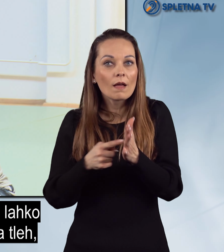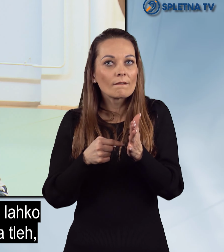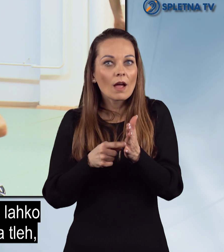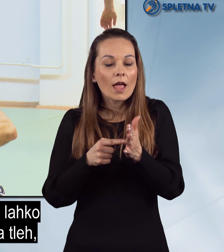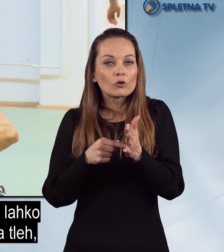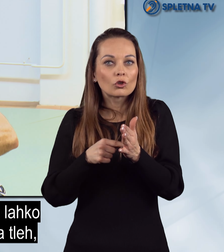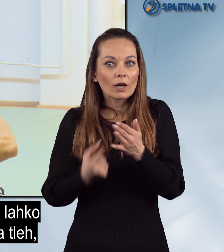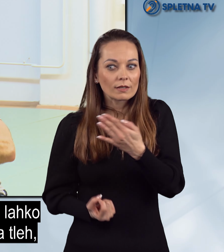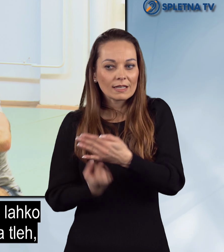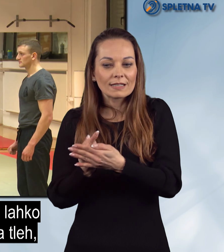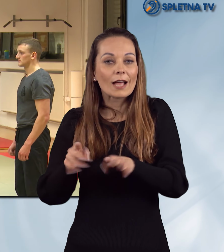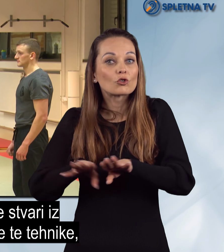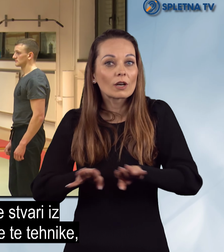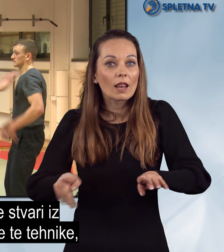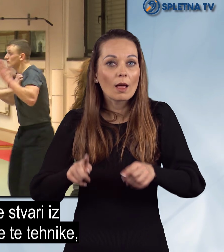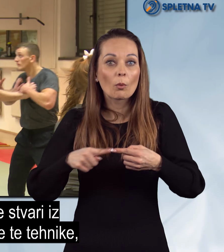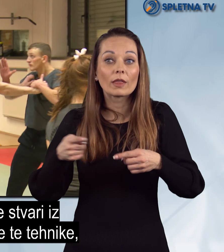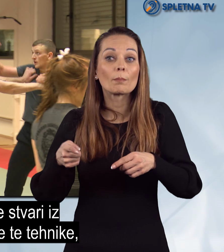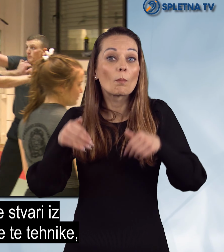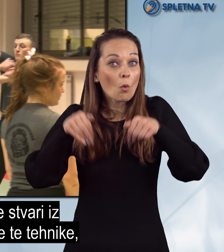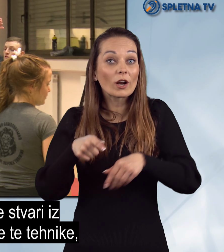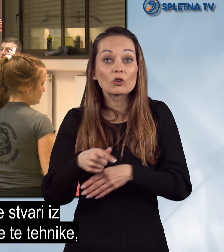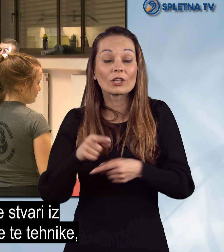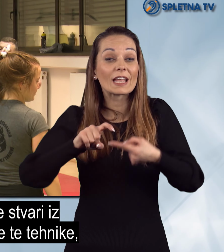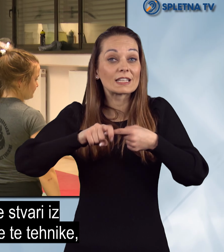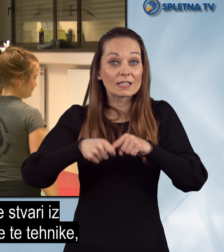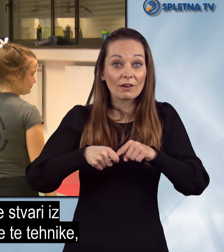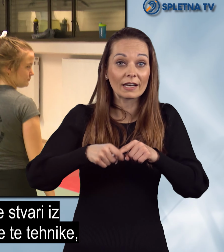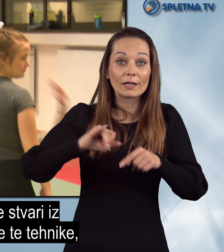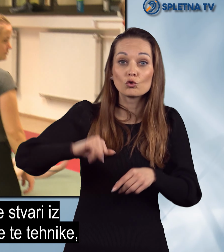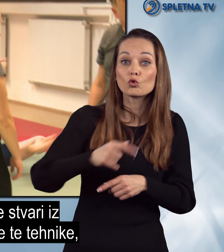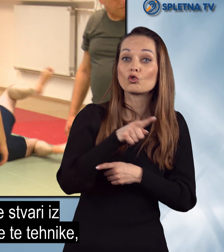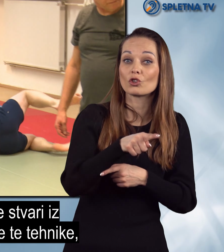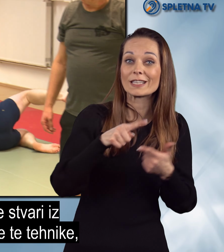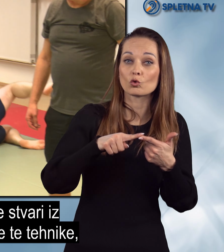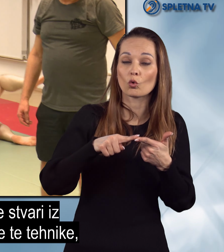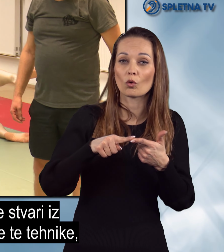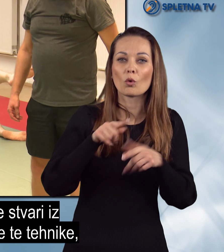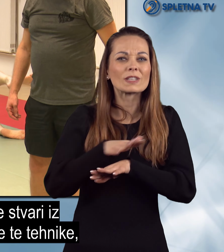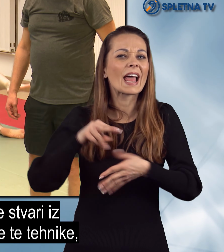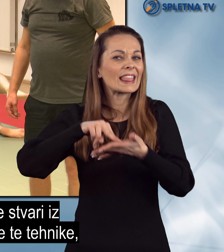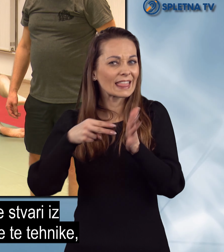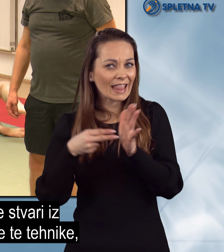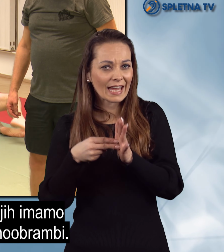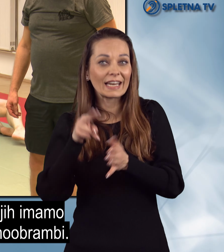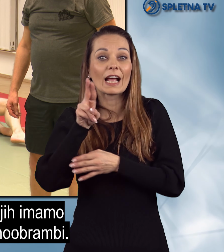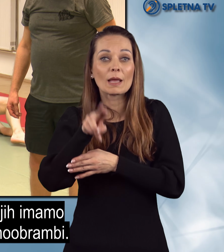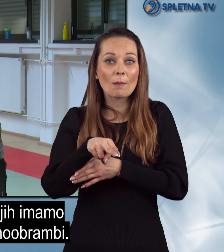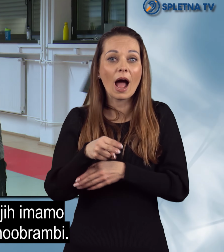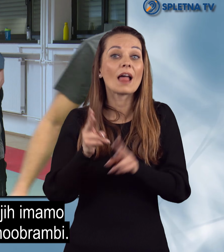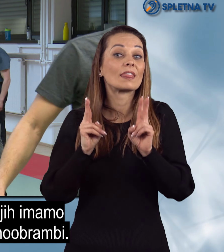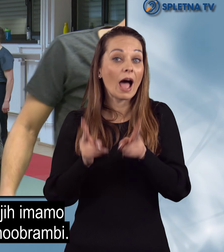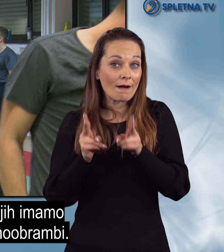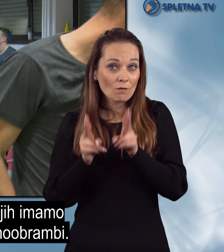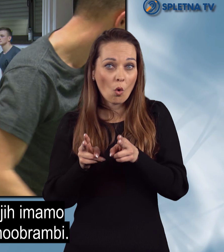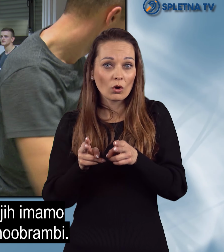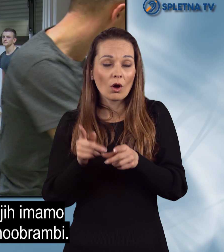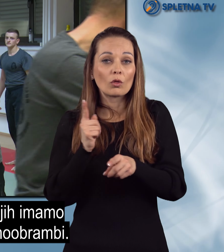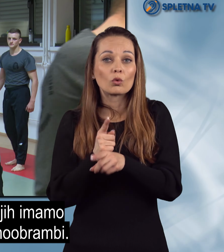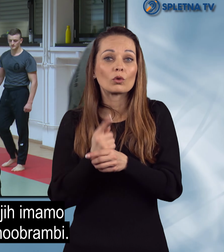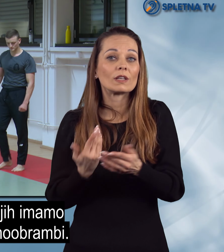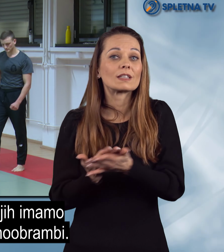se znajdeš na tleh in tudi tam se moraš te stvari pa jiu-jitsu uči in vse te tehnike, ki jih imamo, so na voljo